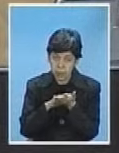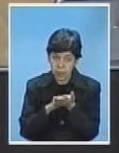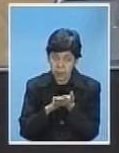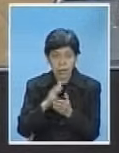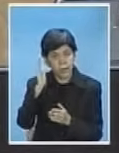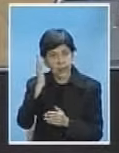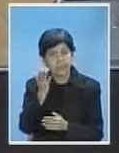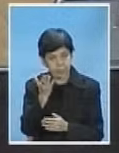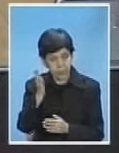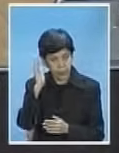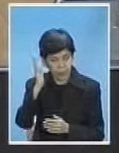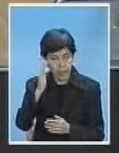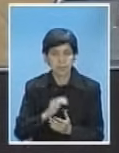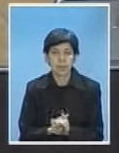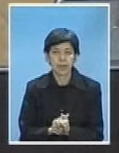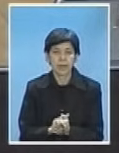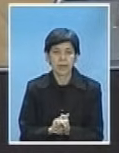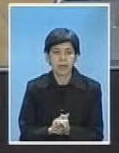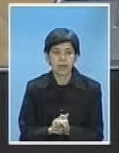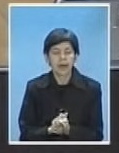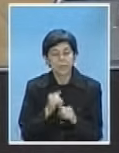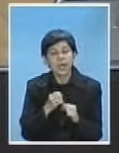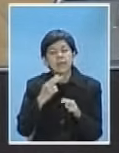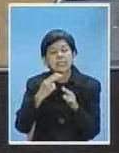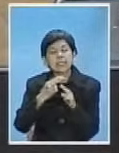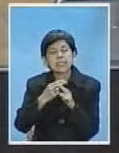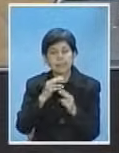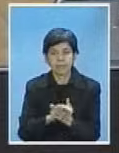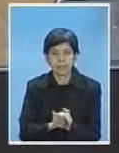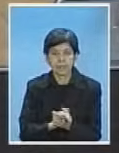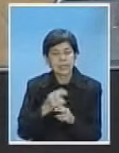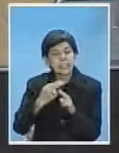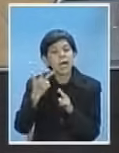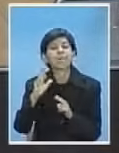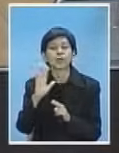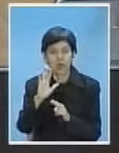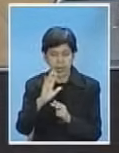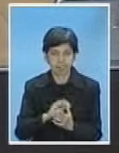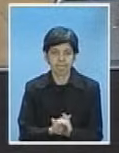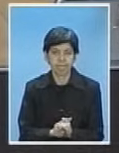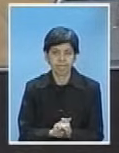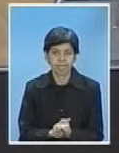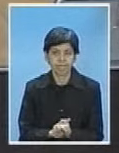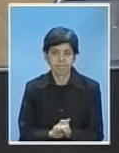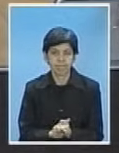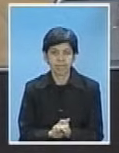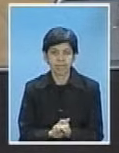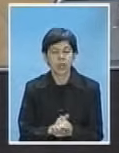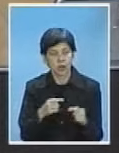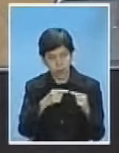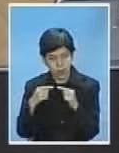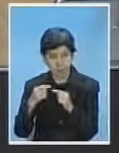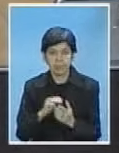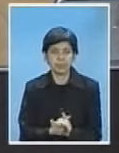ผู้อภิปรายกันนาหลีกเลี่ยงเอ่ยถึงบุคคลที่3แล้วกันนะครับเชิญต่อ